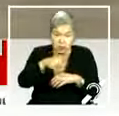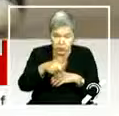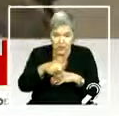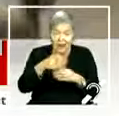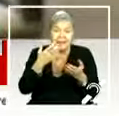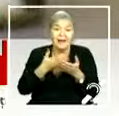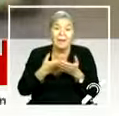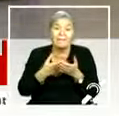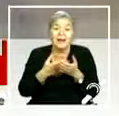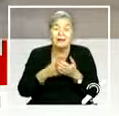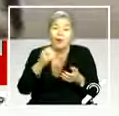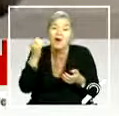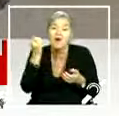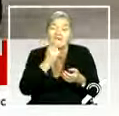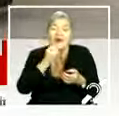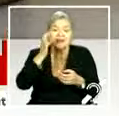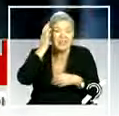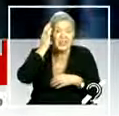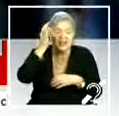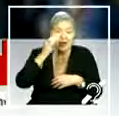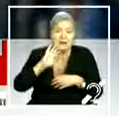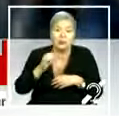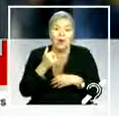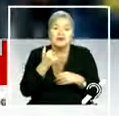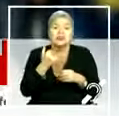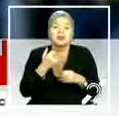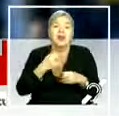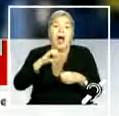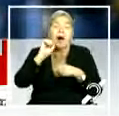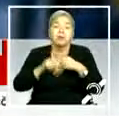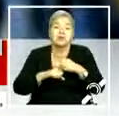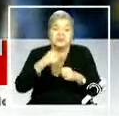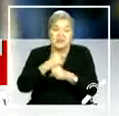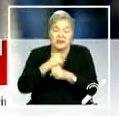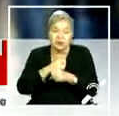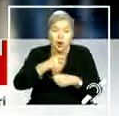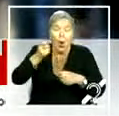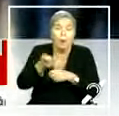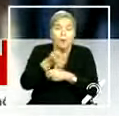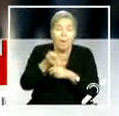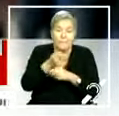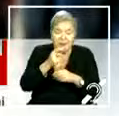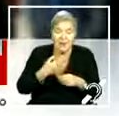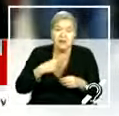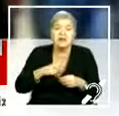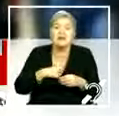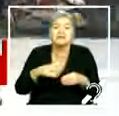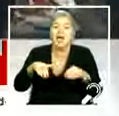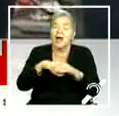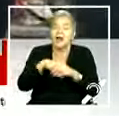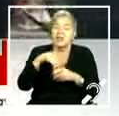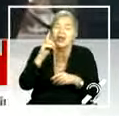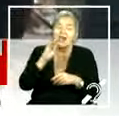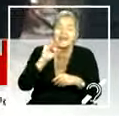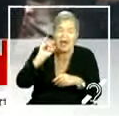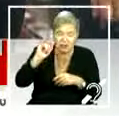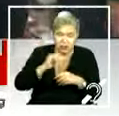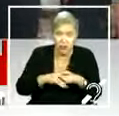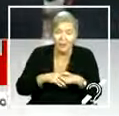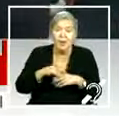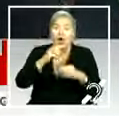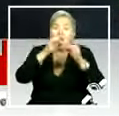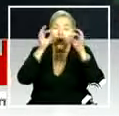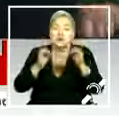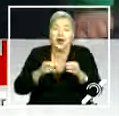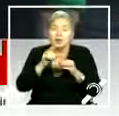pentru fals intelectual și abuz în serviciu. Pompierul este angajat la detașamentul 2 Iași. Contractul său,